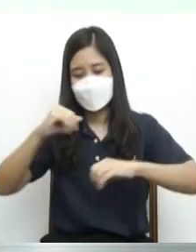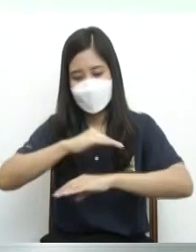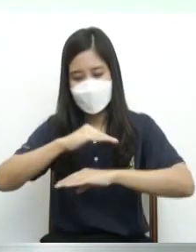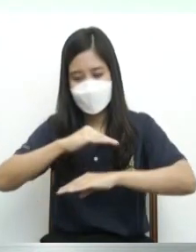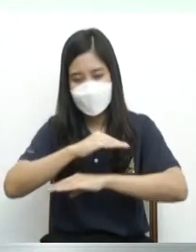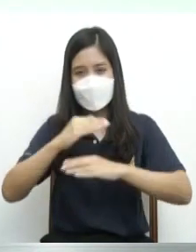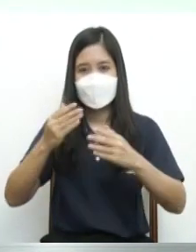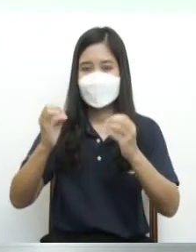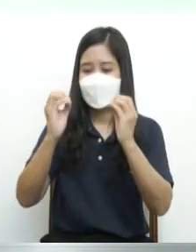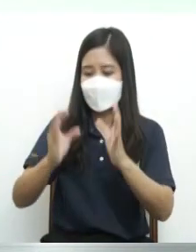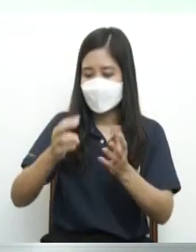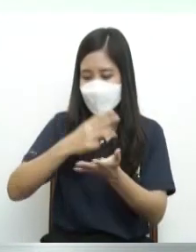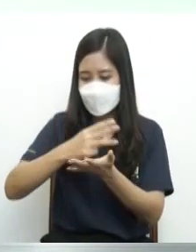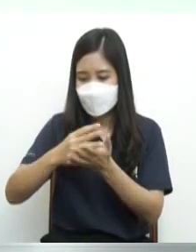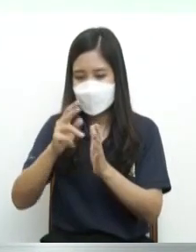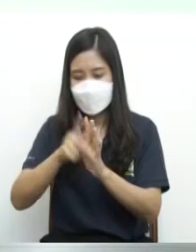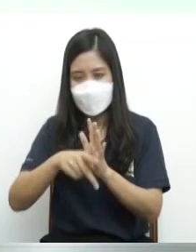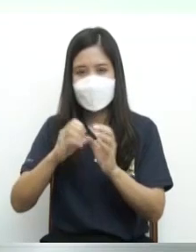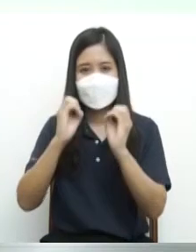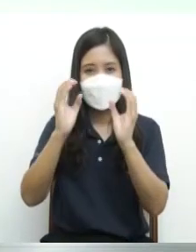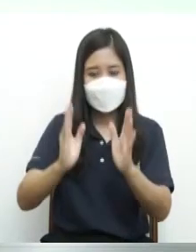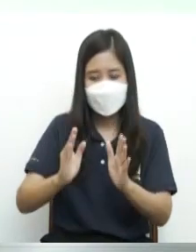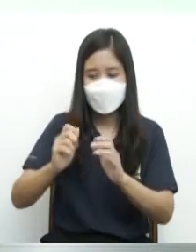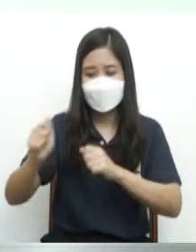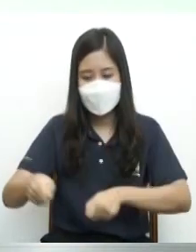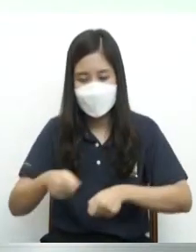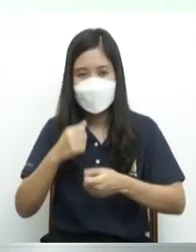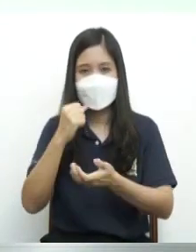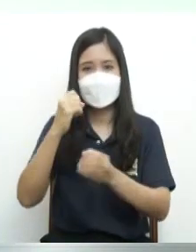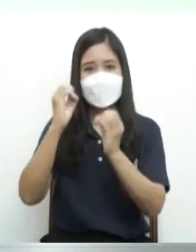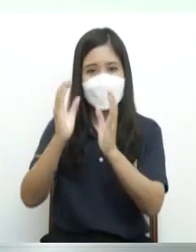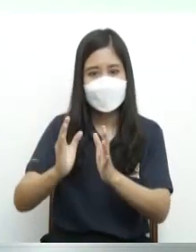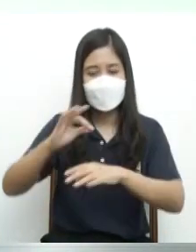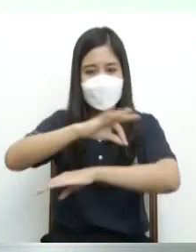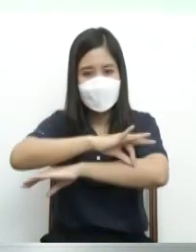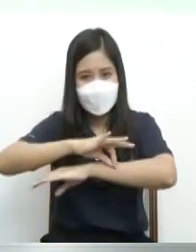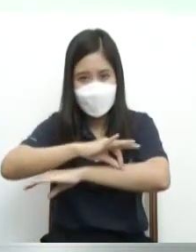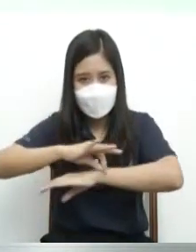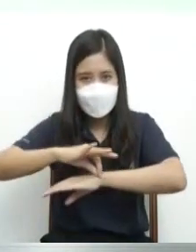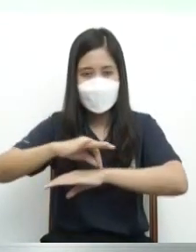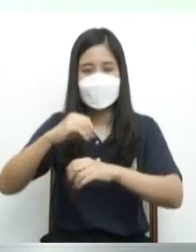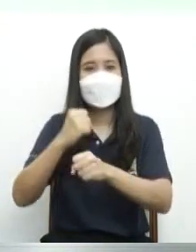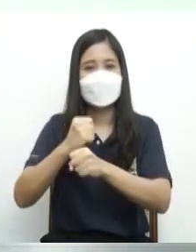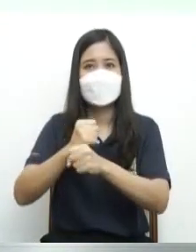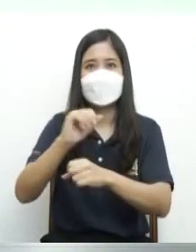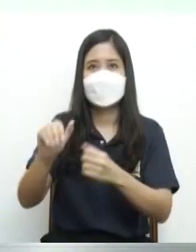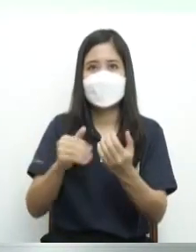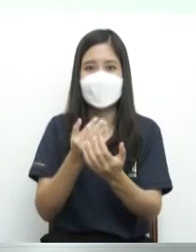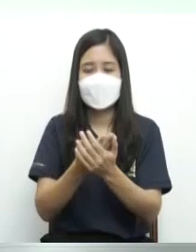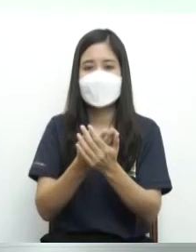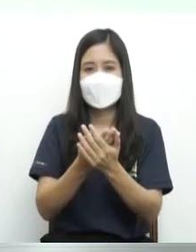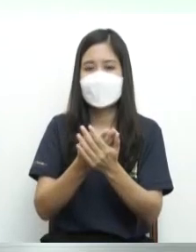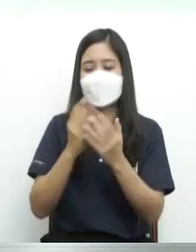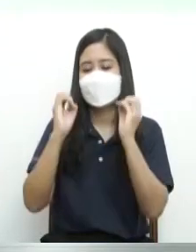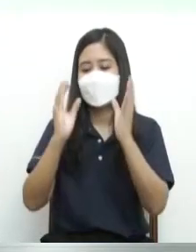ารพัดครูวิชาการเลขาครูใหญ่ครูบัญชีนะครับทำทุกอย่างเขาเป็นครูผู้ชายคนเดียวในโรงเรีย